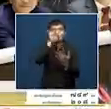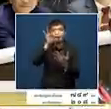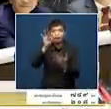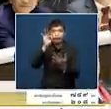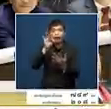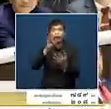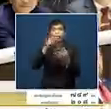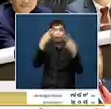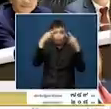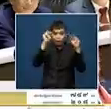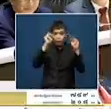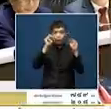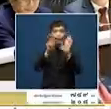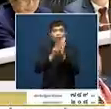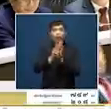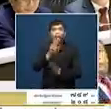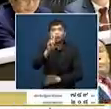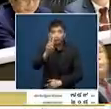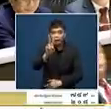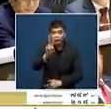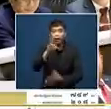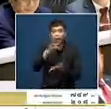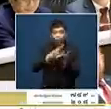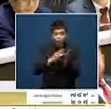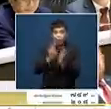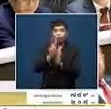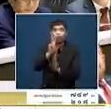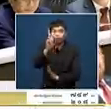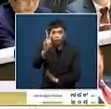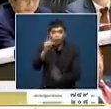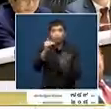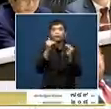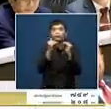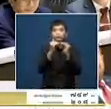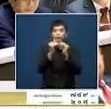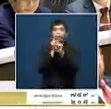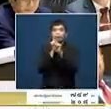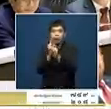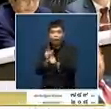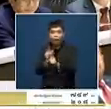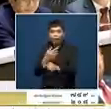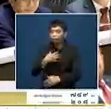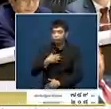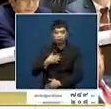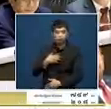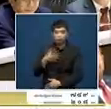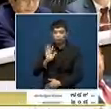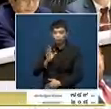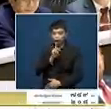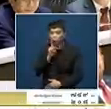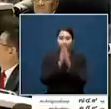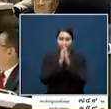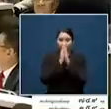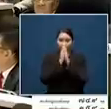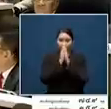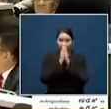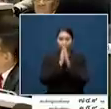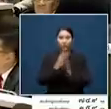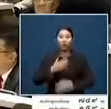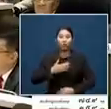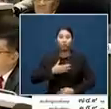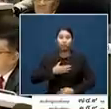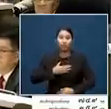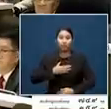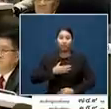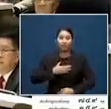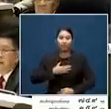ะแล้วเพื่อไทยบอกว่าในช่วงวันนี้2วันนี้3วันนี้นักข่าวก็จะไปถามส.ส.ถามส.ว.มากมายถ้